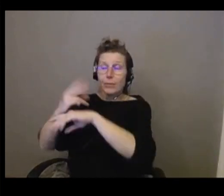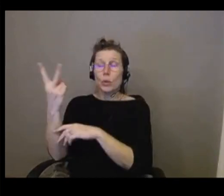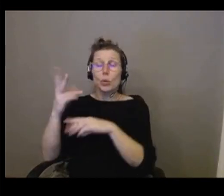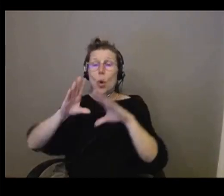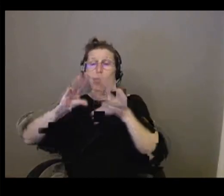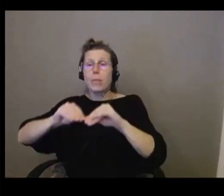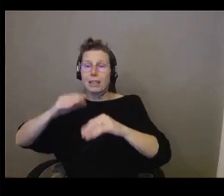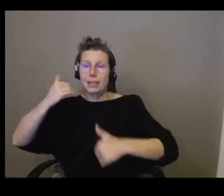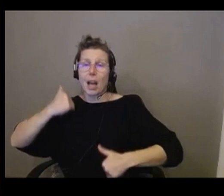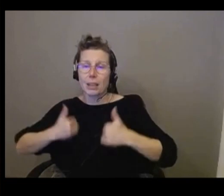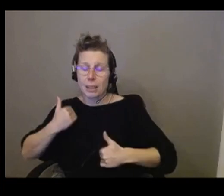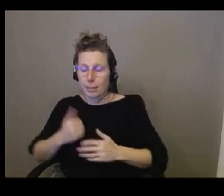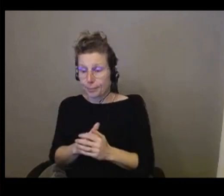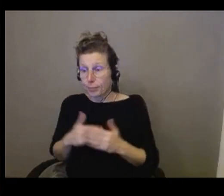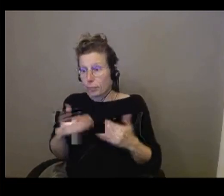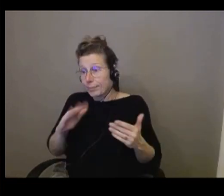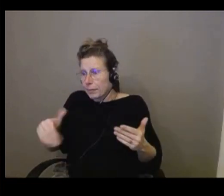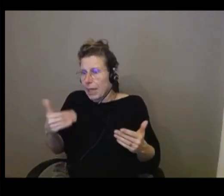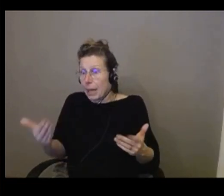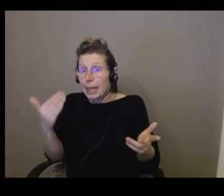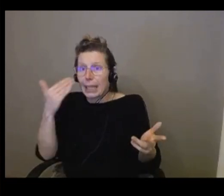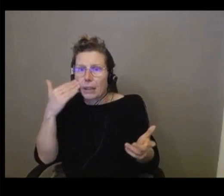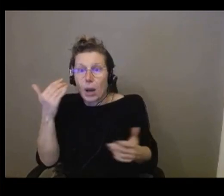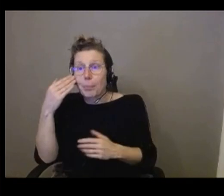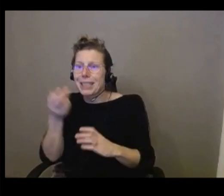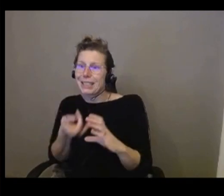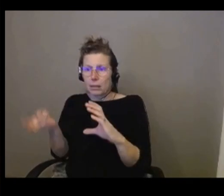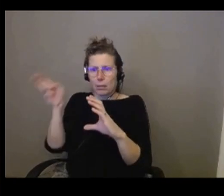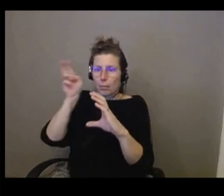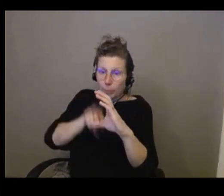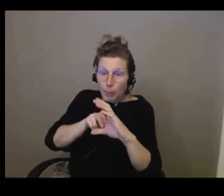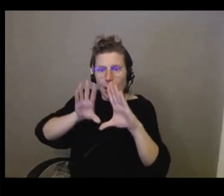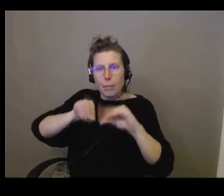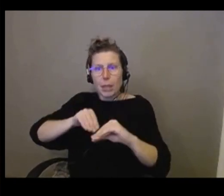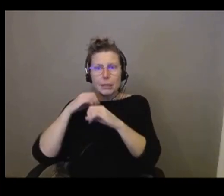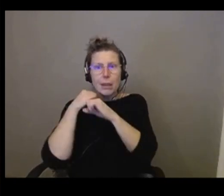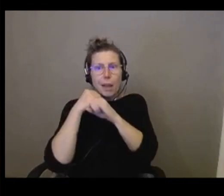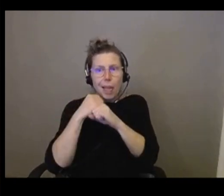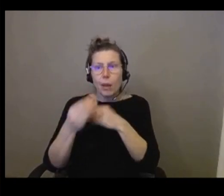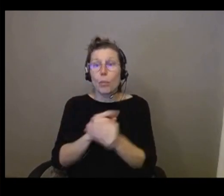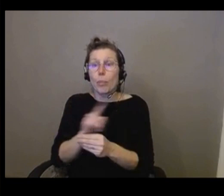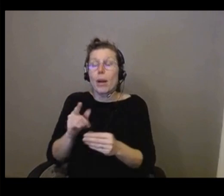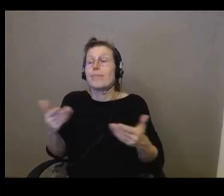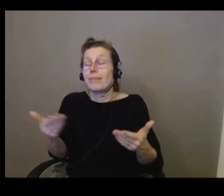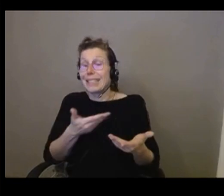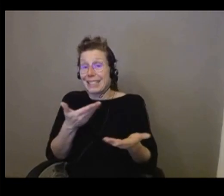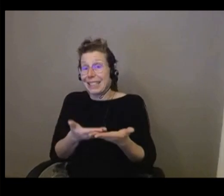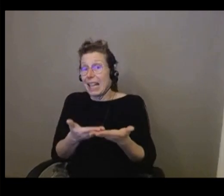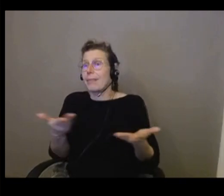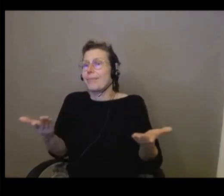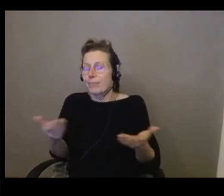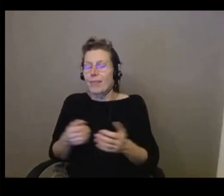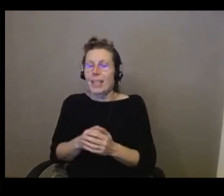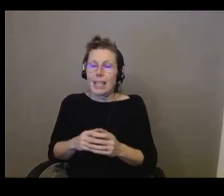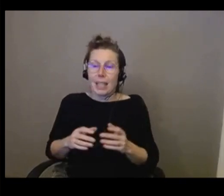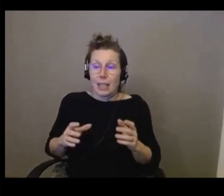occupée ou pas en temps réel? Ça, c'est des questions qu'on interroge en ce moment. Après, il y a des questions techniques que je maîtrise un peu moins moi, mais en tout cas, c'est des sujets